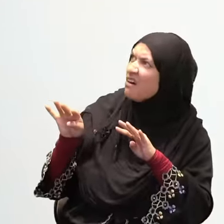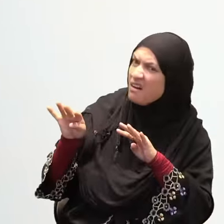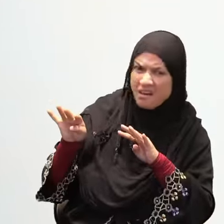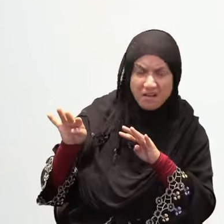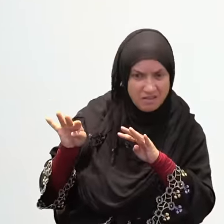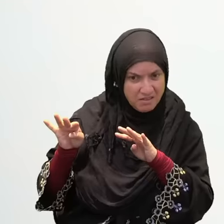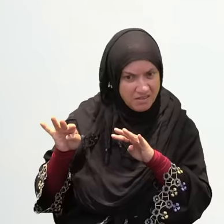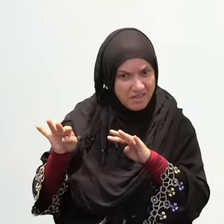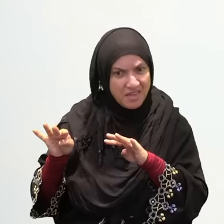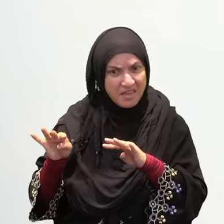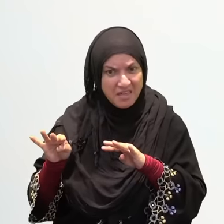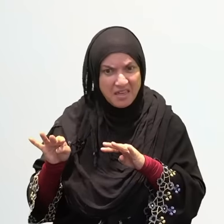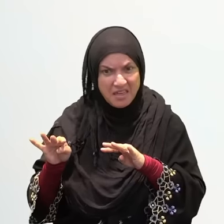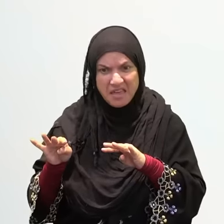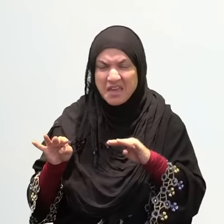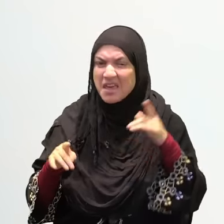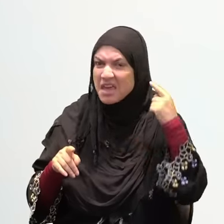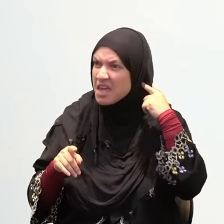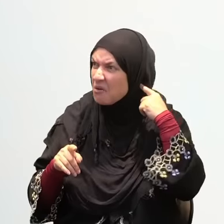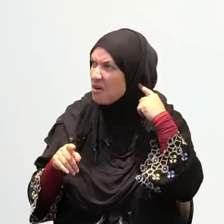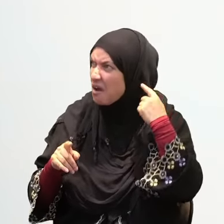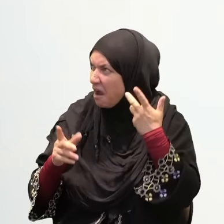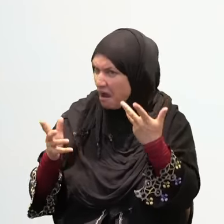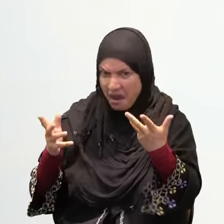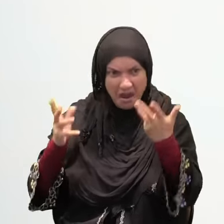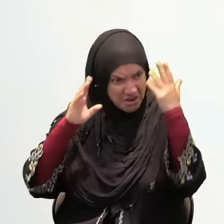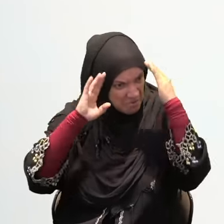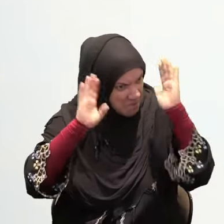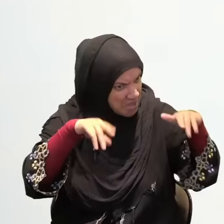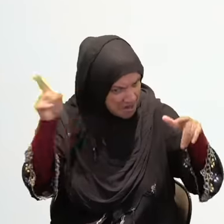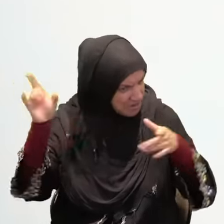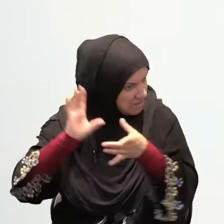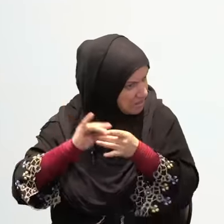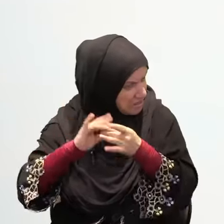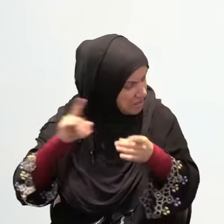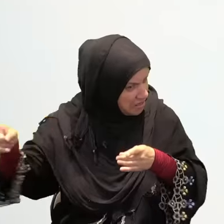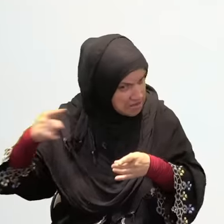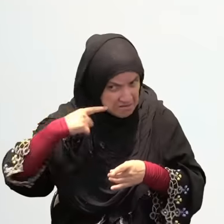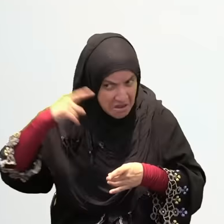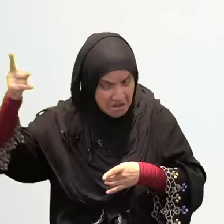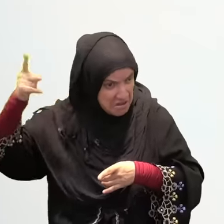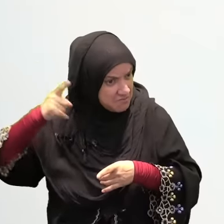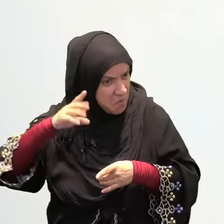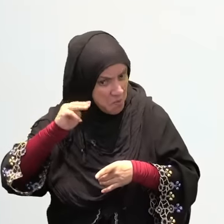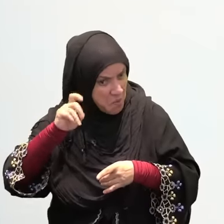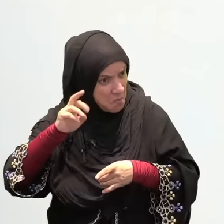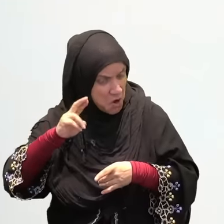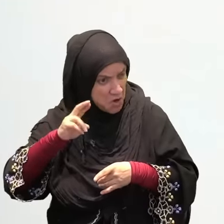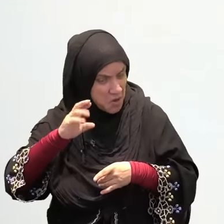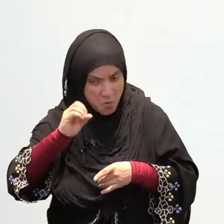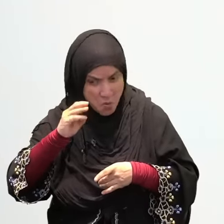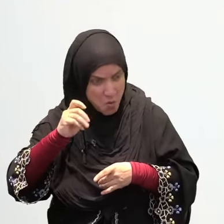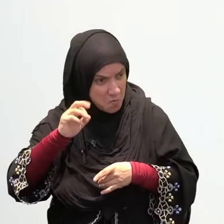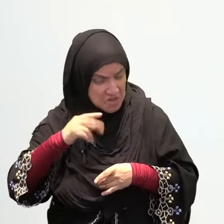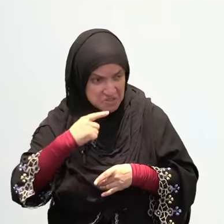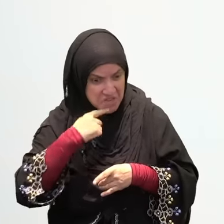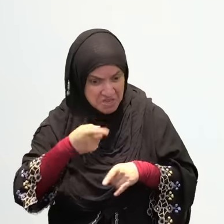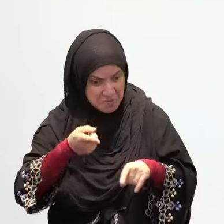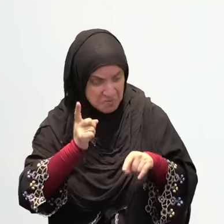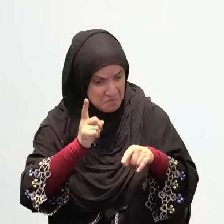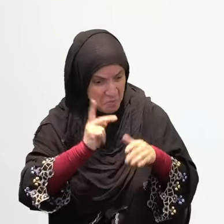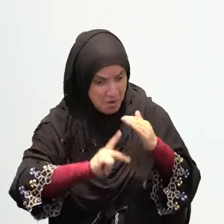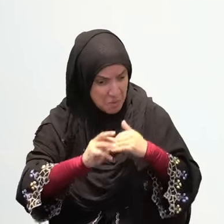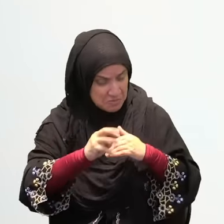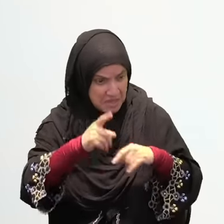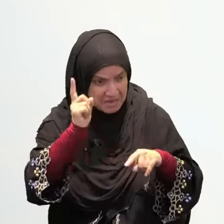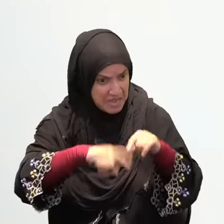made about the Prophet ﷺ was they said he was a kahin, a soothsayer. And one of the things they said about these fortune tellers and these soothsayers, right? And they